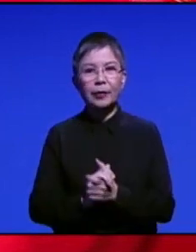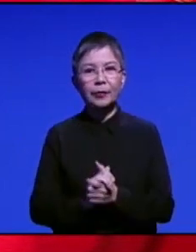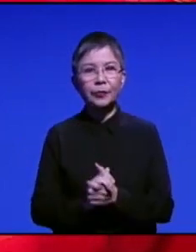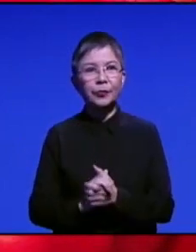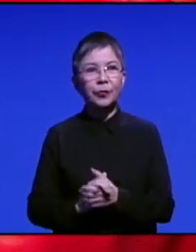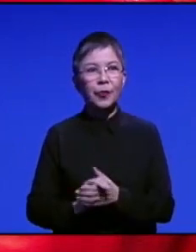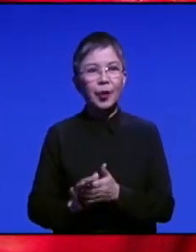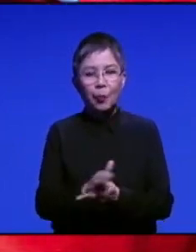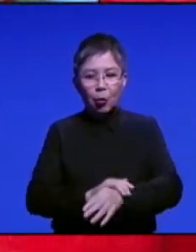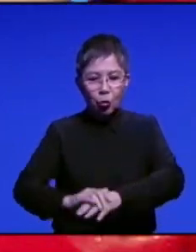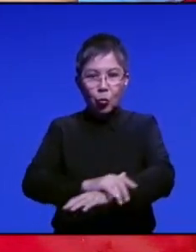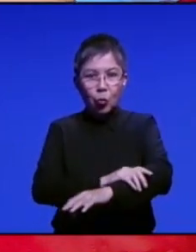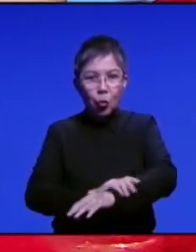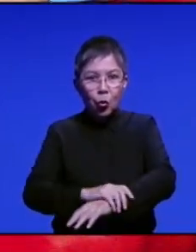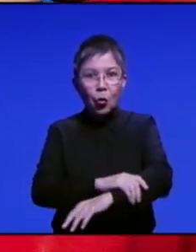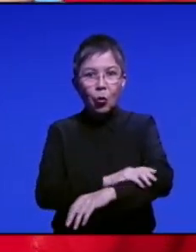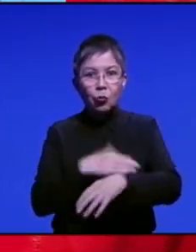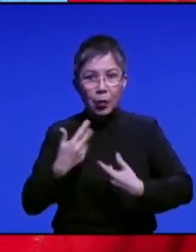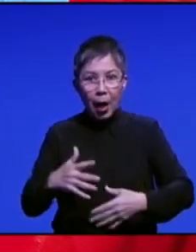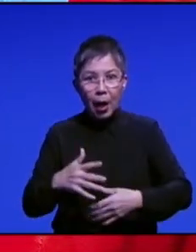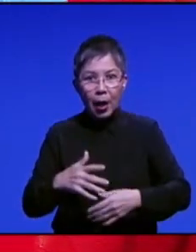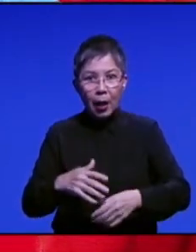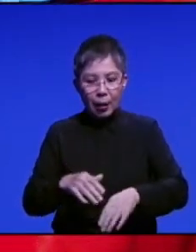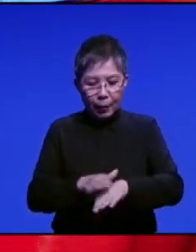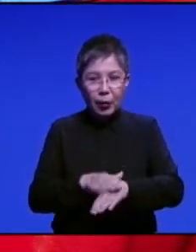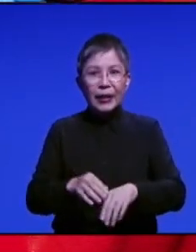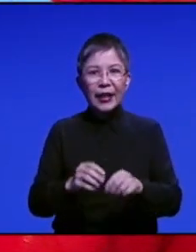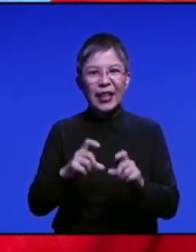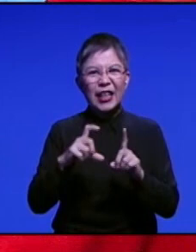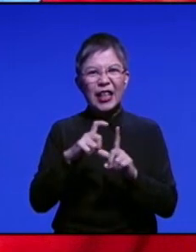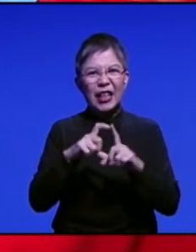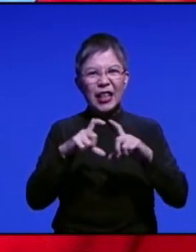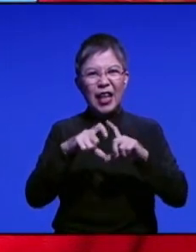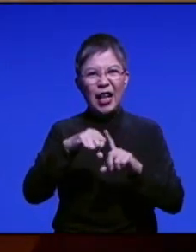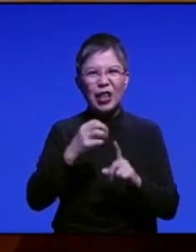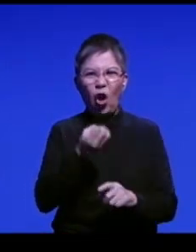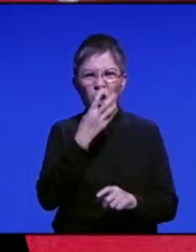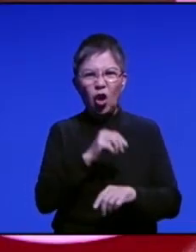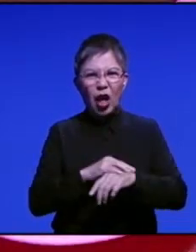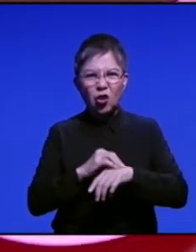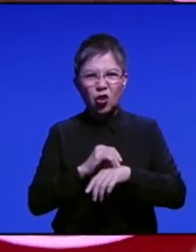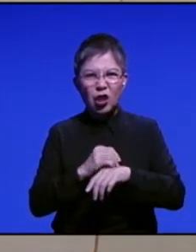nih. Seperti ini kainnya. Dagingnya atau kotorannya udah keluar.